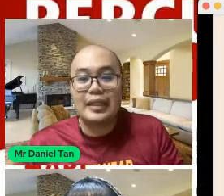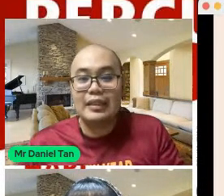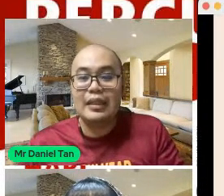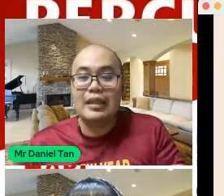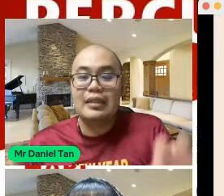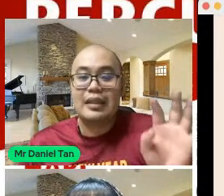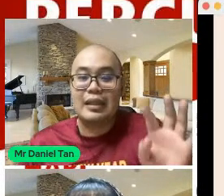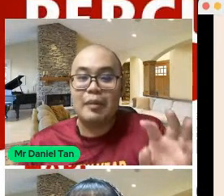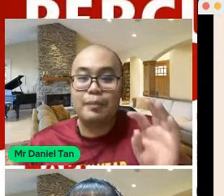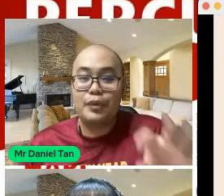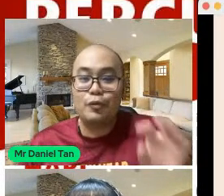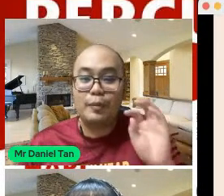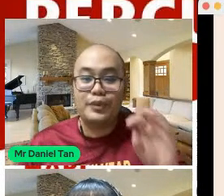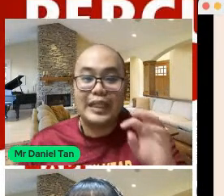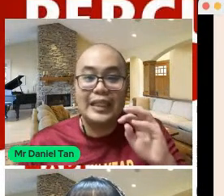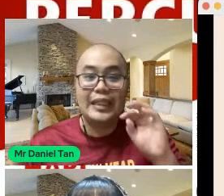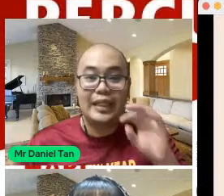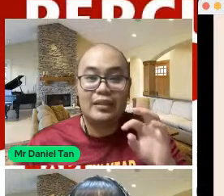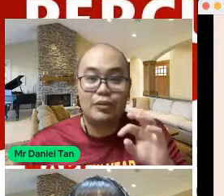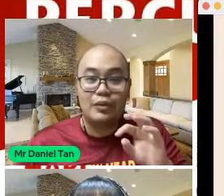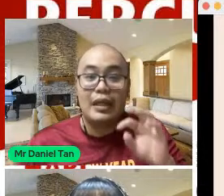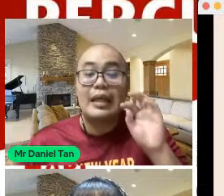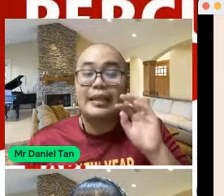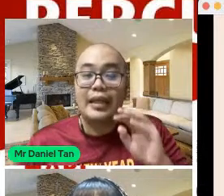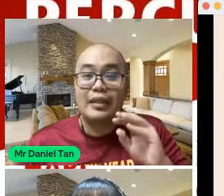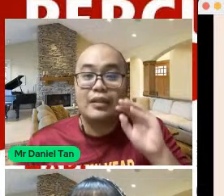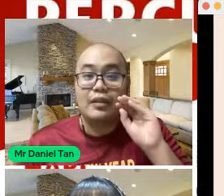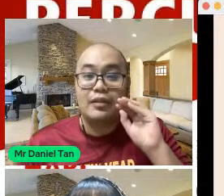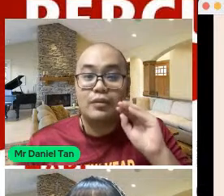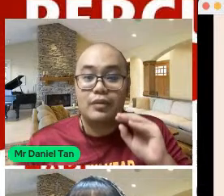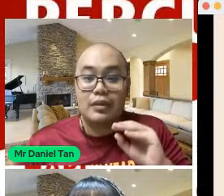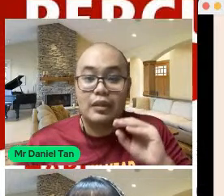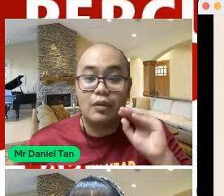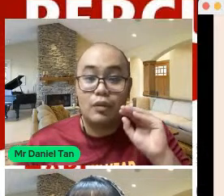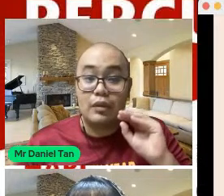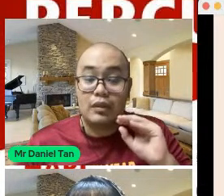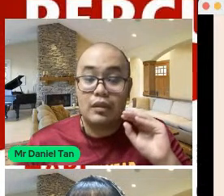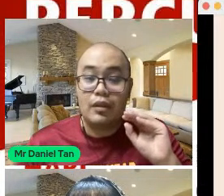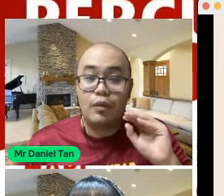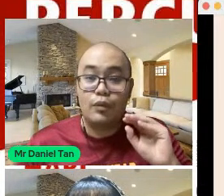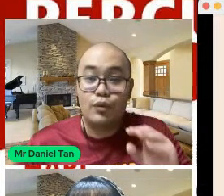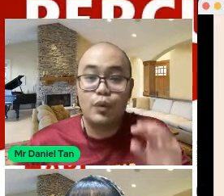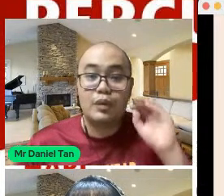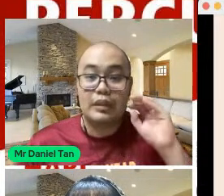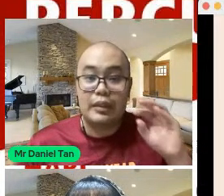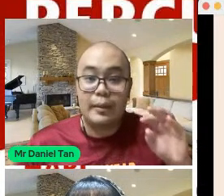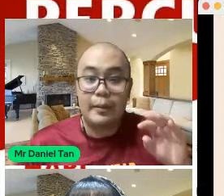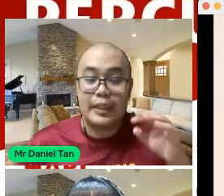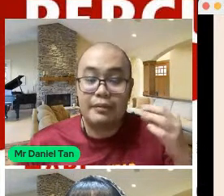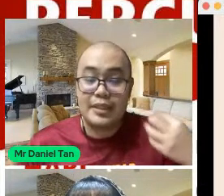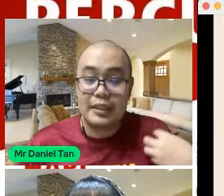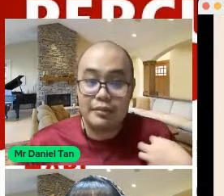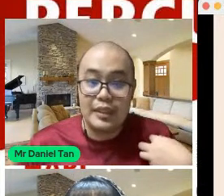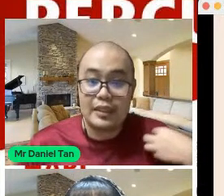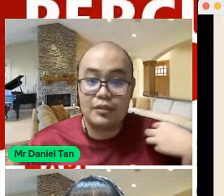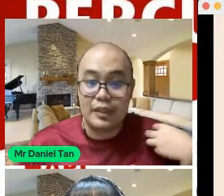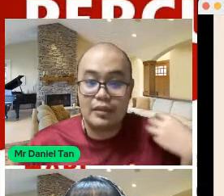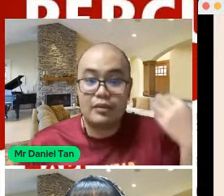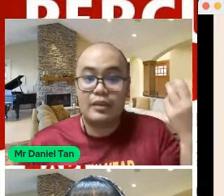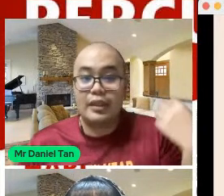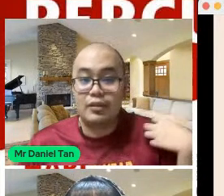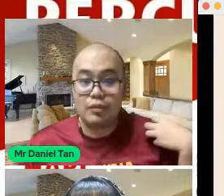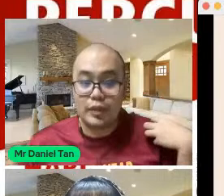Ndan kita memeluk mempunyai Ini aktu Nia untuk diri sendiri